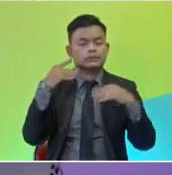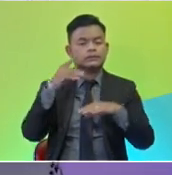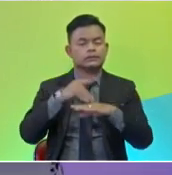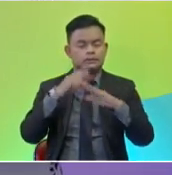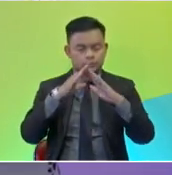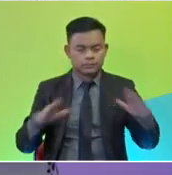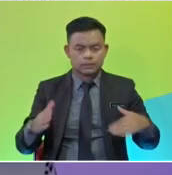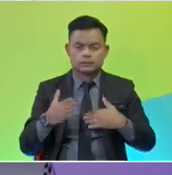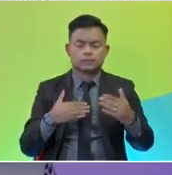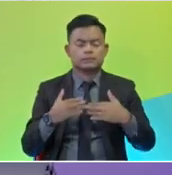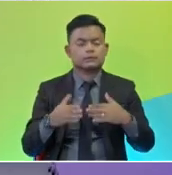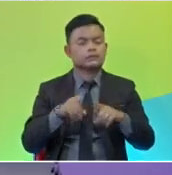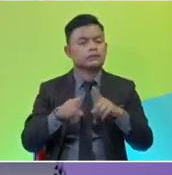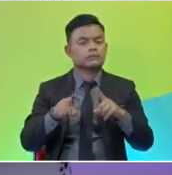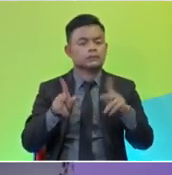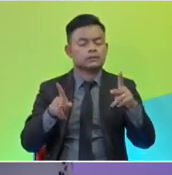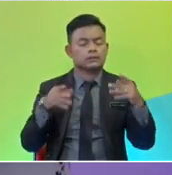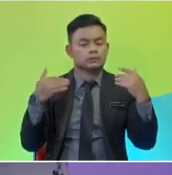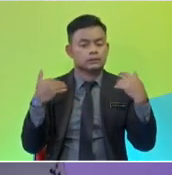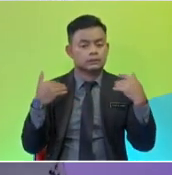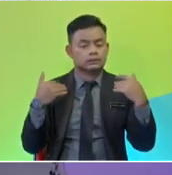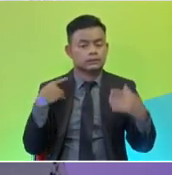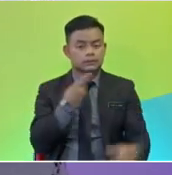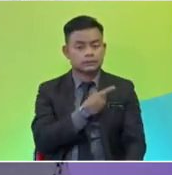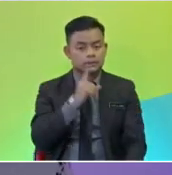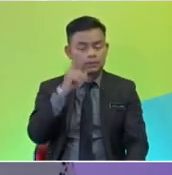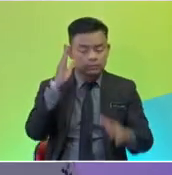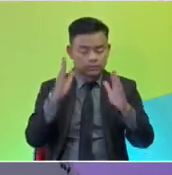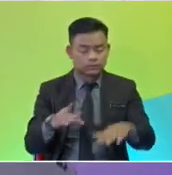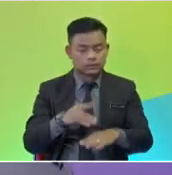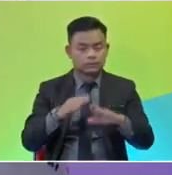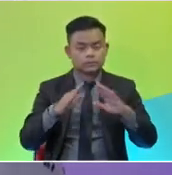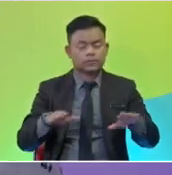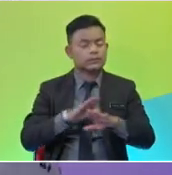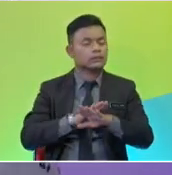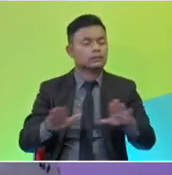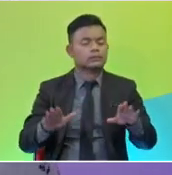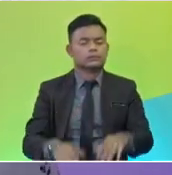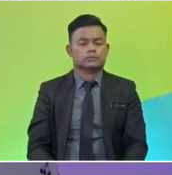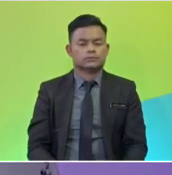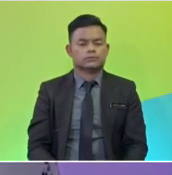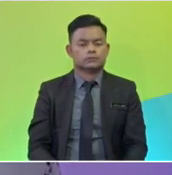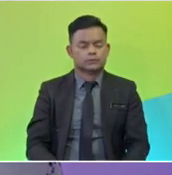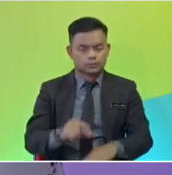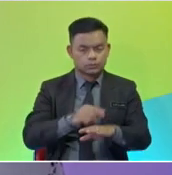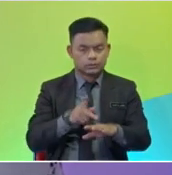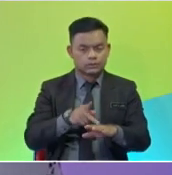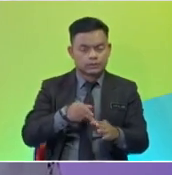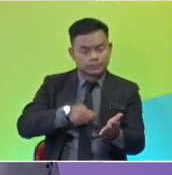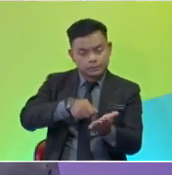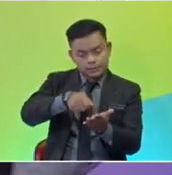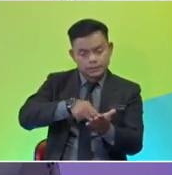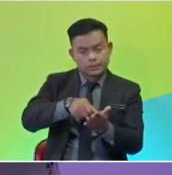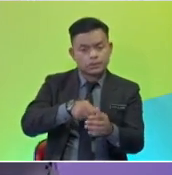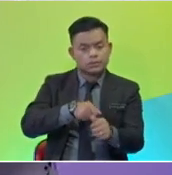tapi kalau kita bersendirian macam ni sangat tidak digalakkanm di rumah okey menggunakan pisau yang tajam okey